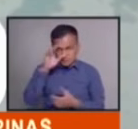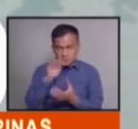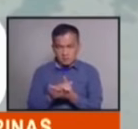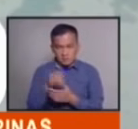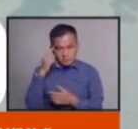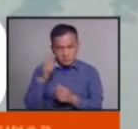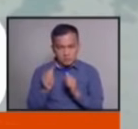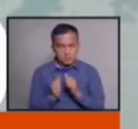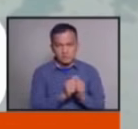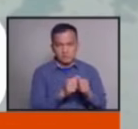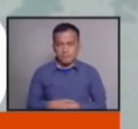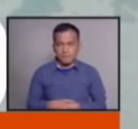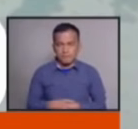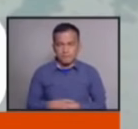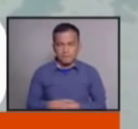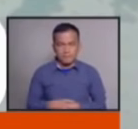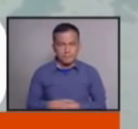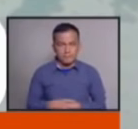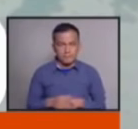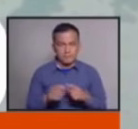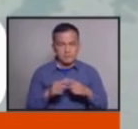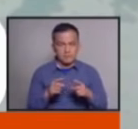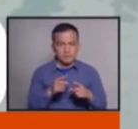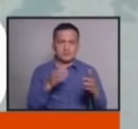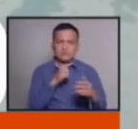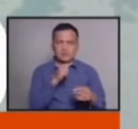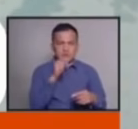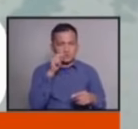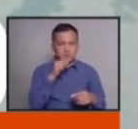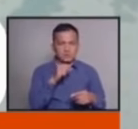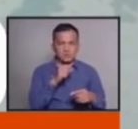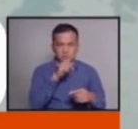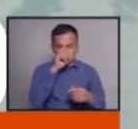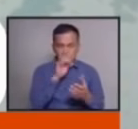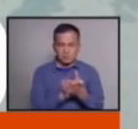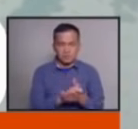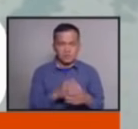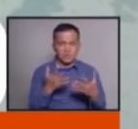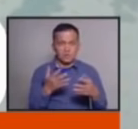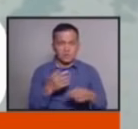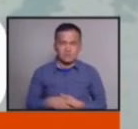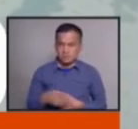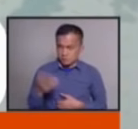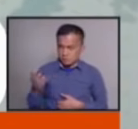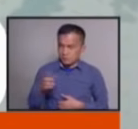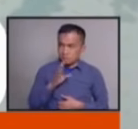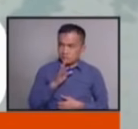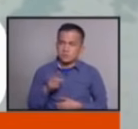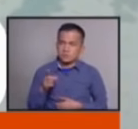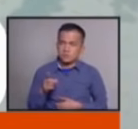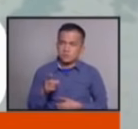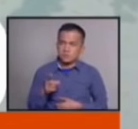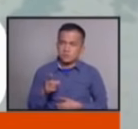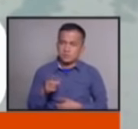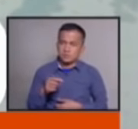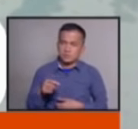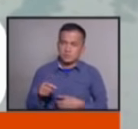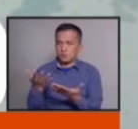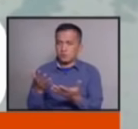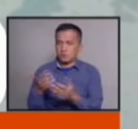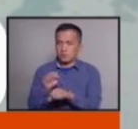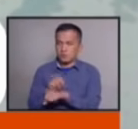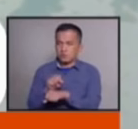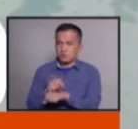para sumama dito kay lalaki. Sir, wala po katotohanan yan, sir. Dahil sige po, sir, wala akong tinangay dyan. Totoo po yan, sir. Kinuha niya lahat ang